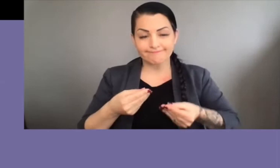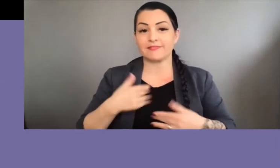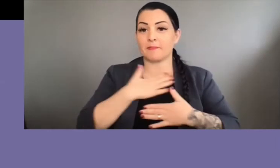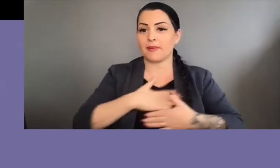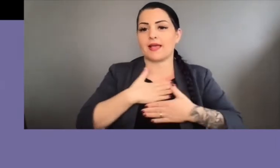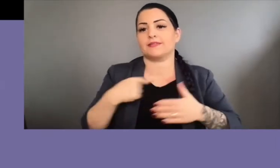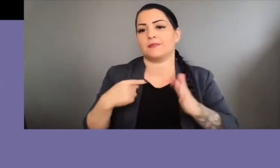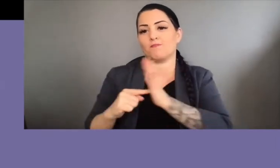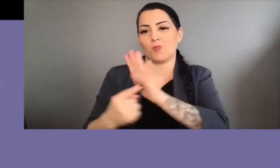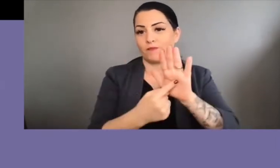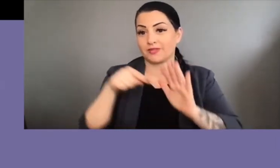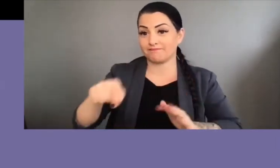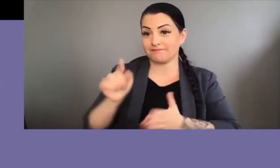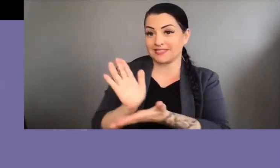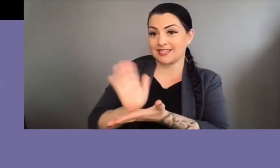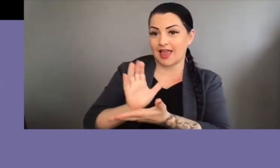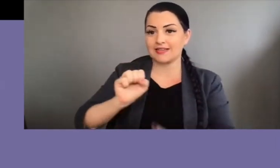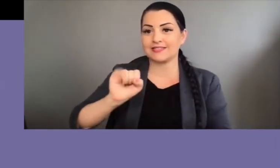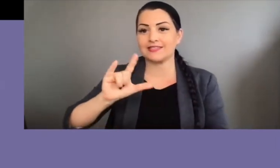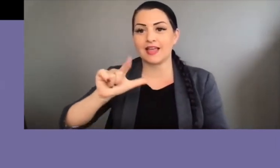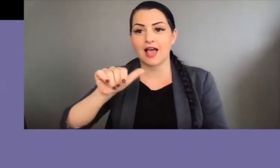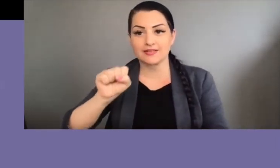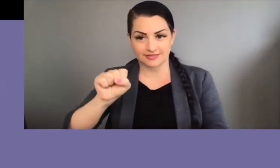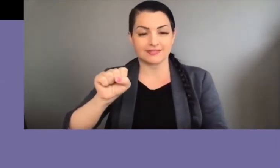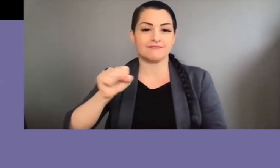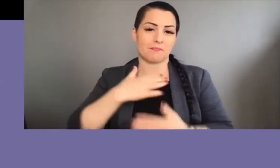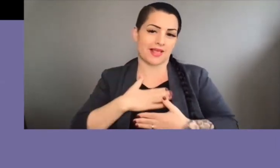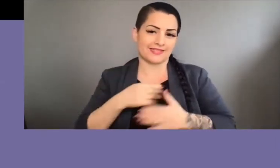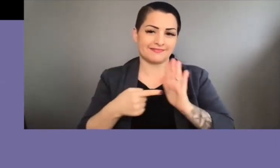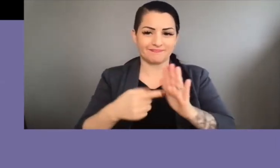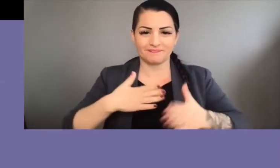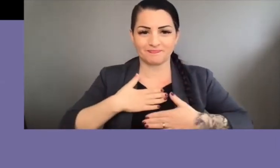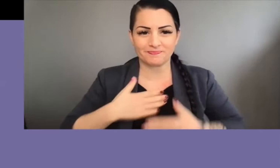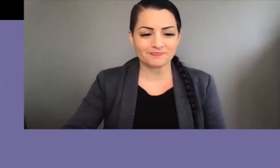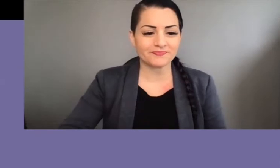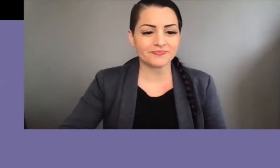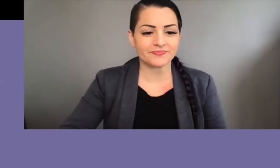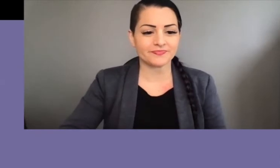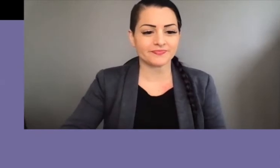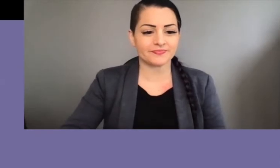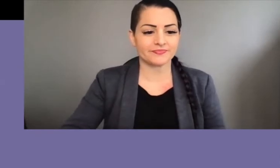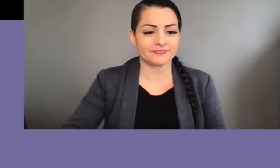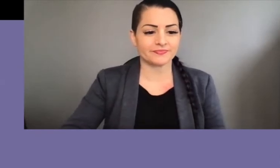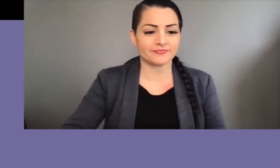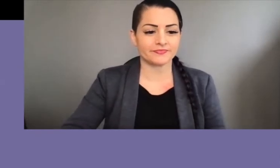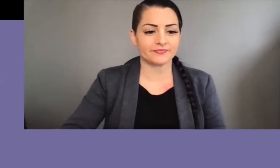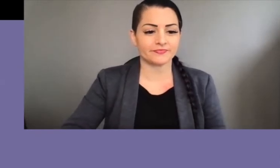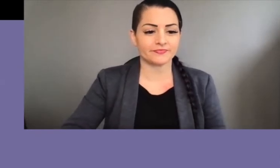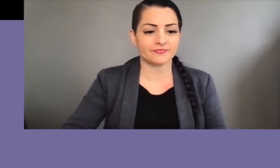Bonjour à tous, merci Isabelle Haas de me laisser de loisir de vous présenter Silas.